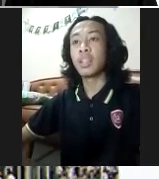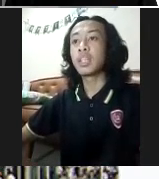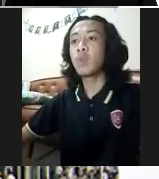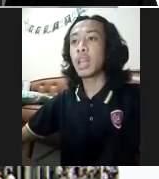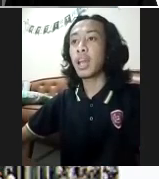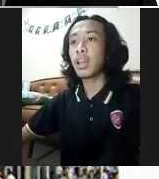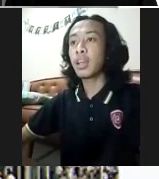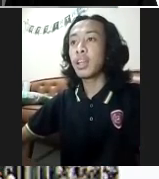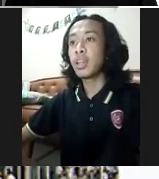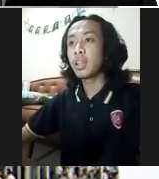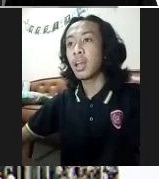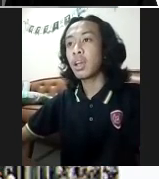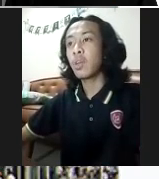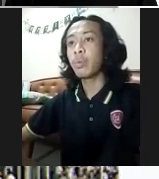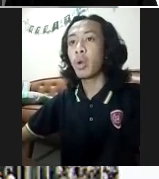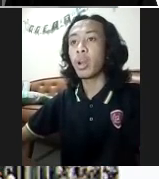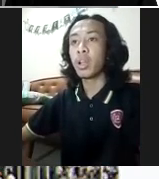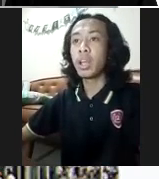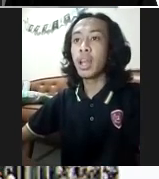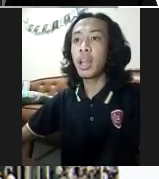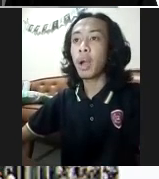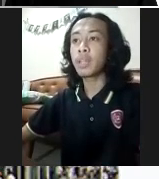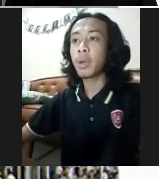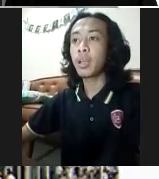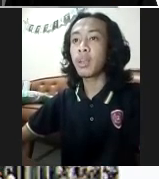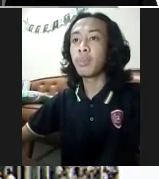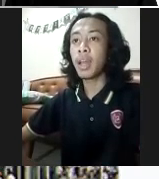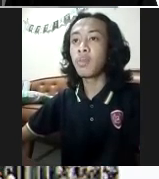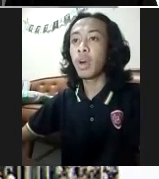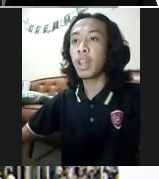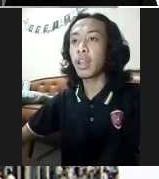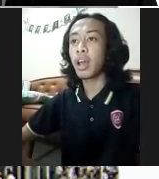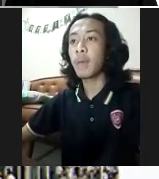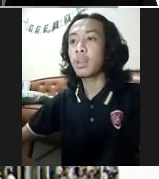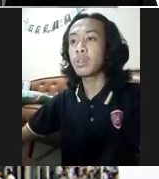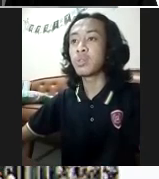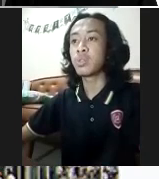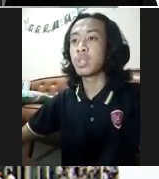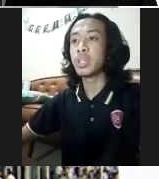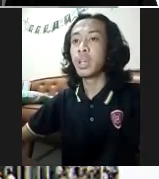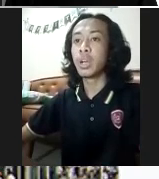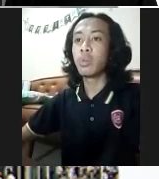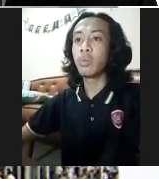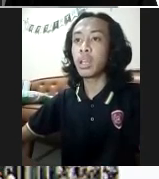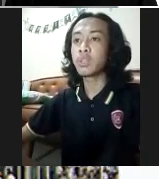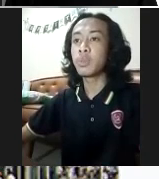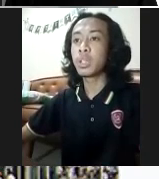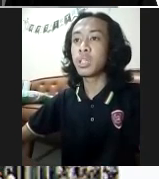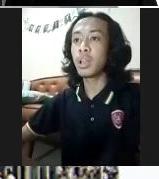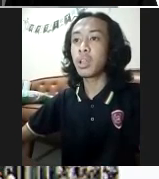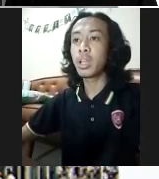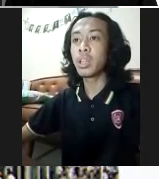landscape buatan dan kanopi beton yang dilambangkan sebagai cerminan hubungan antara alam dan konstruksi. Kedua bagian tersebut